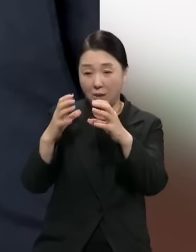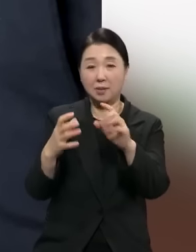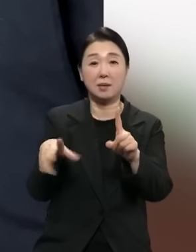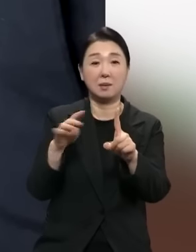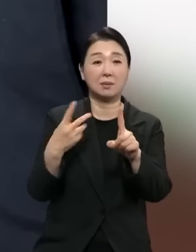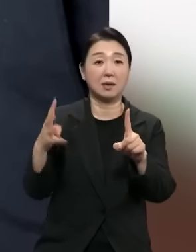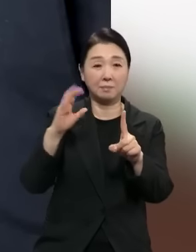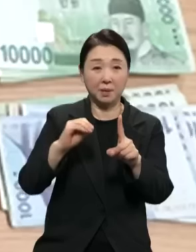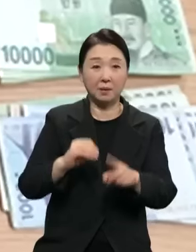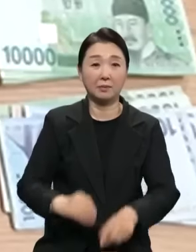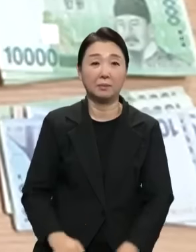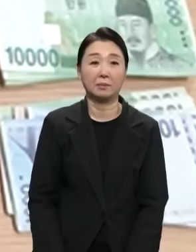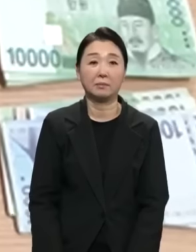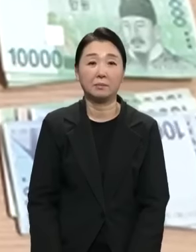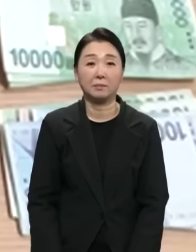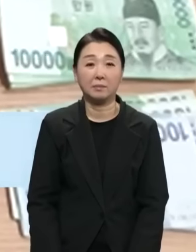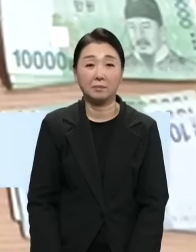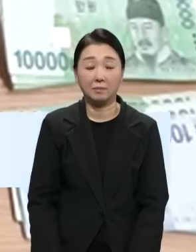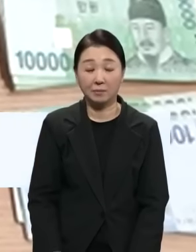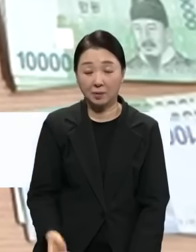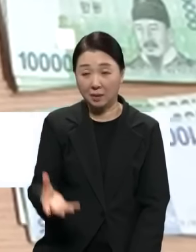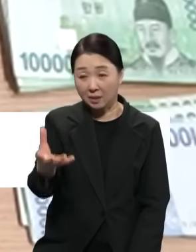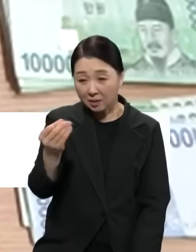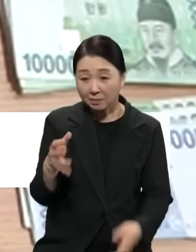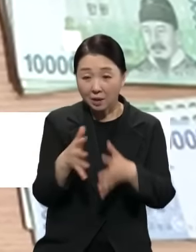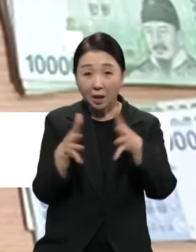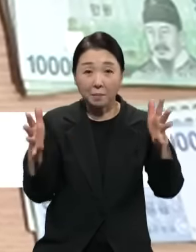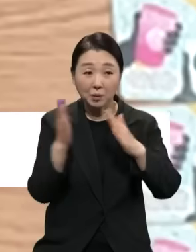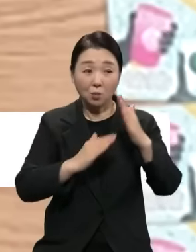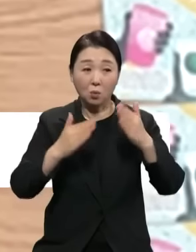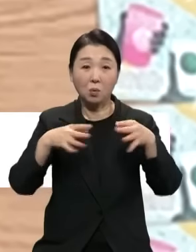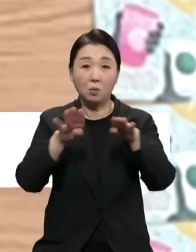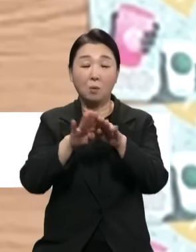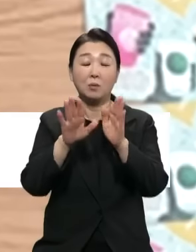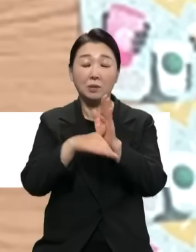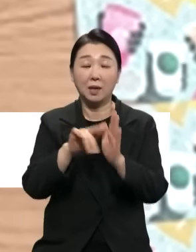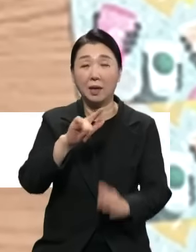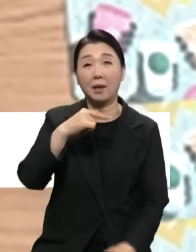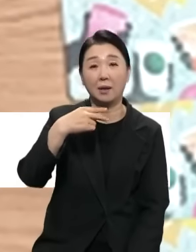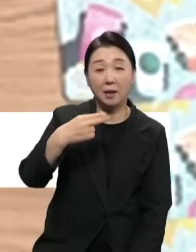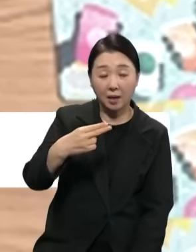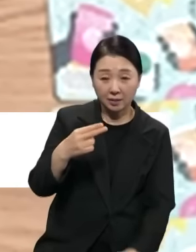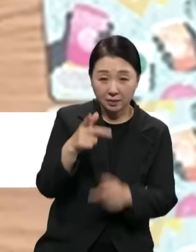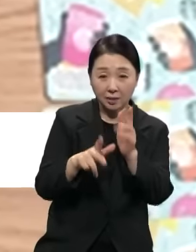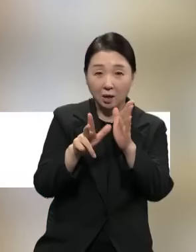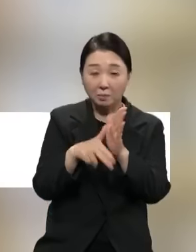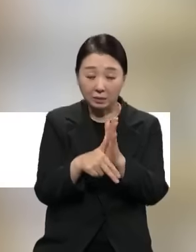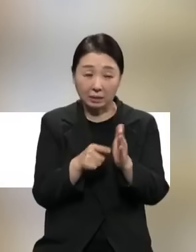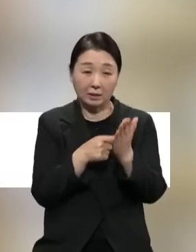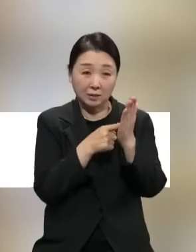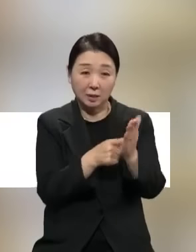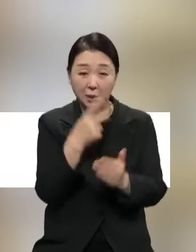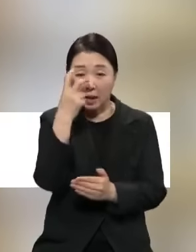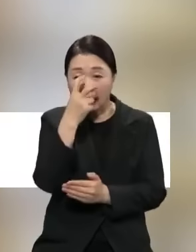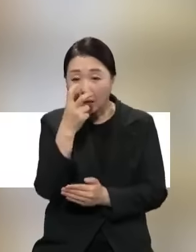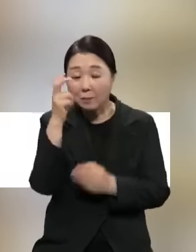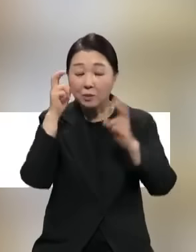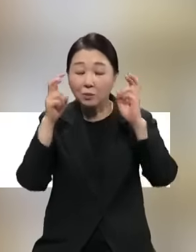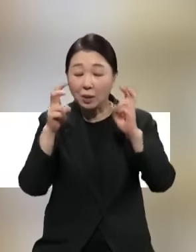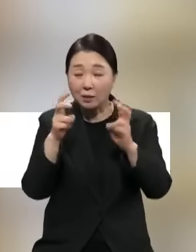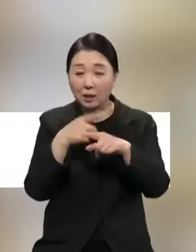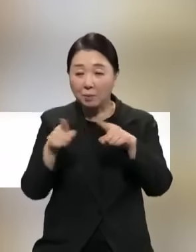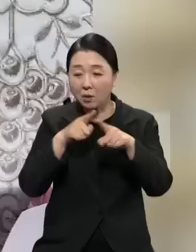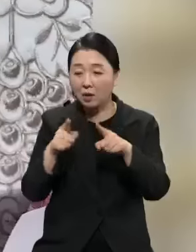원이나 담겼습니다 임대 아파트나 공공 건물 등 LH 사업에 입찰에 참여한 감리 업체들로부터 위원들이 받은